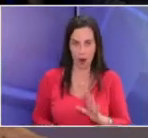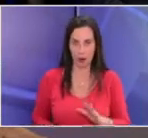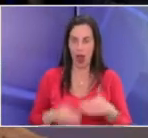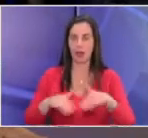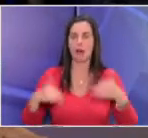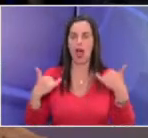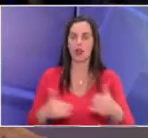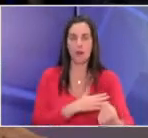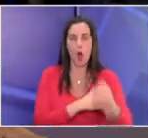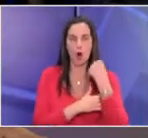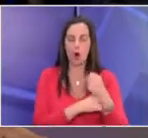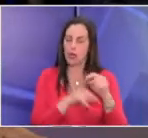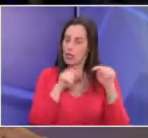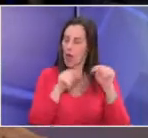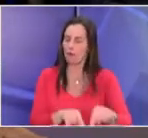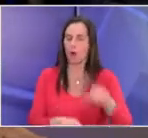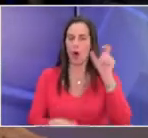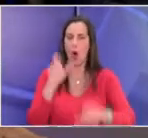מדבר.